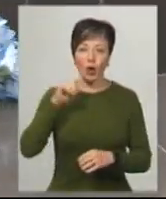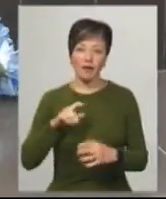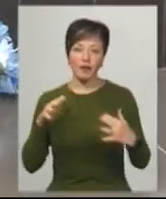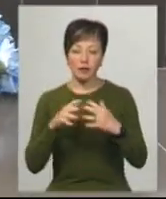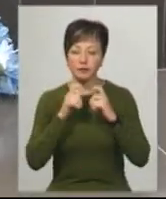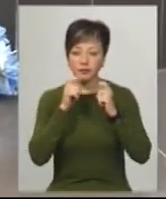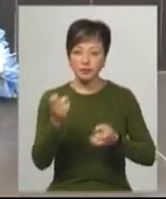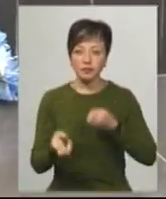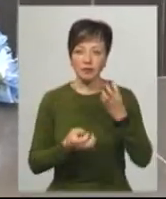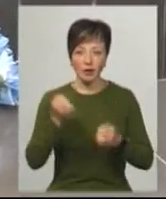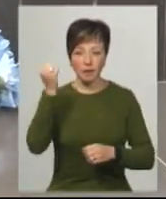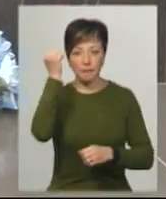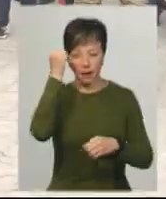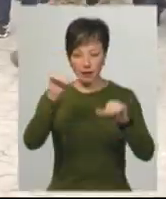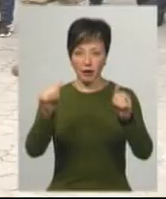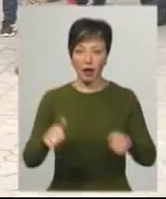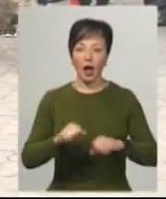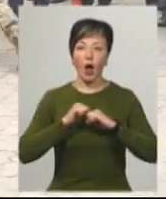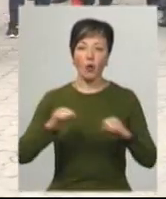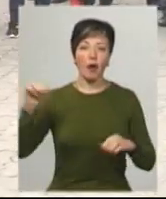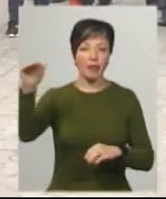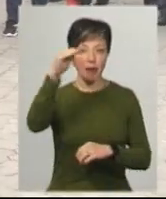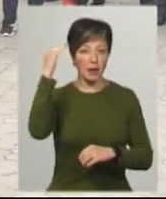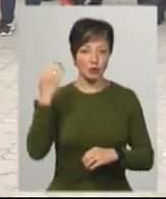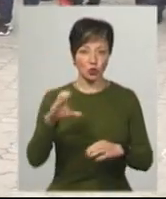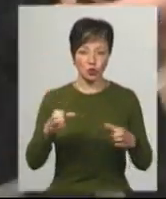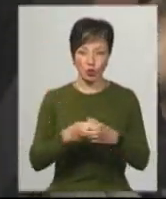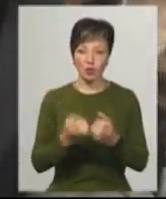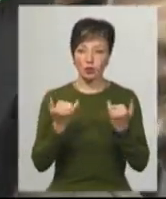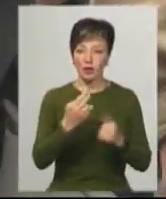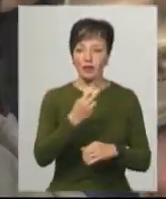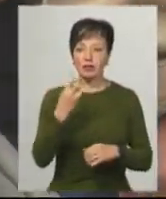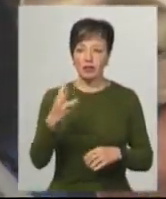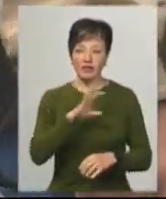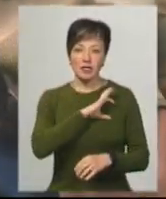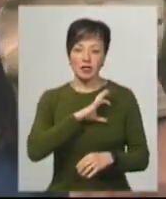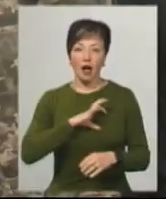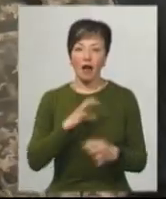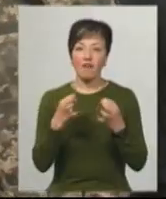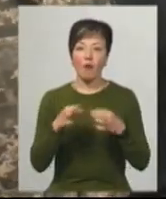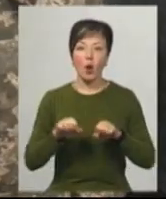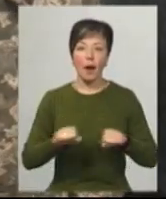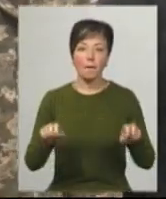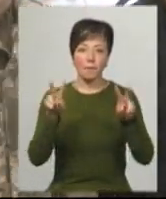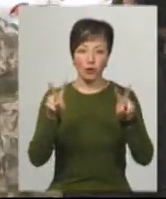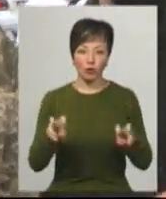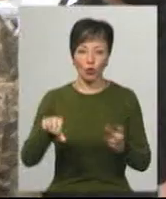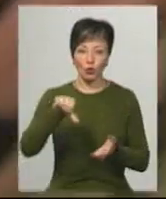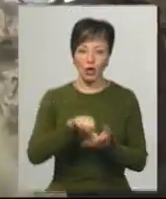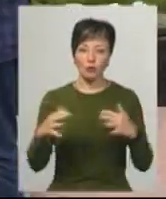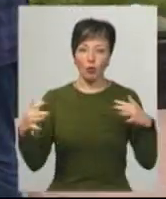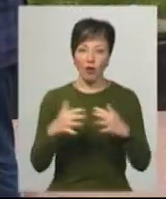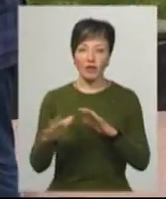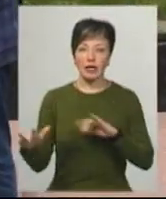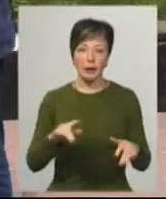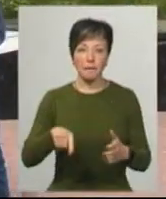поклали квіти біля стели Героям Небесної Сотні. Сьогодні 23 відзнаки «Воля та мужність» отримали учасники бойових дій Хмельницького. Про це